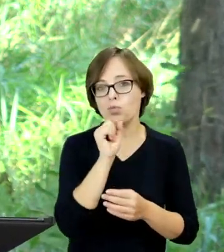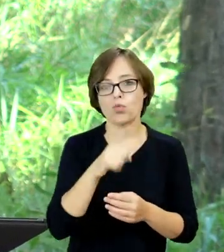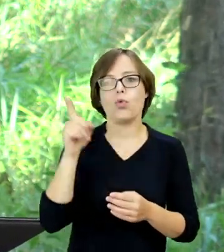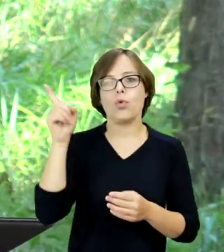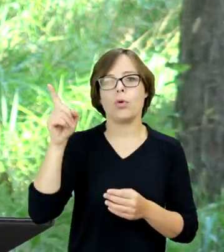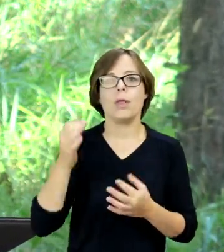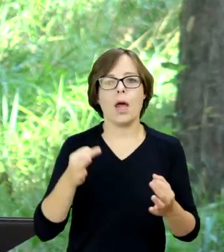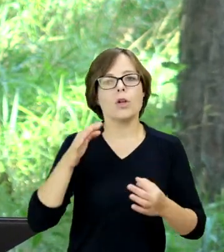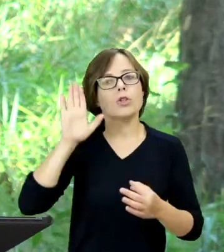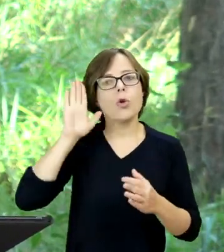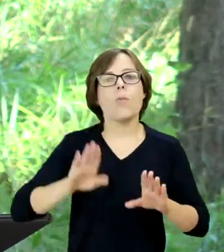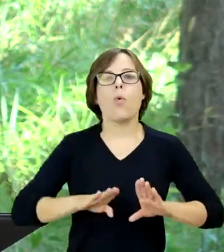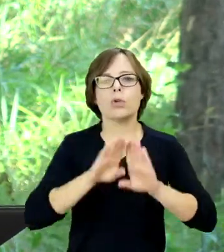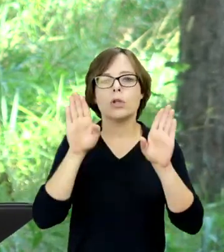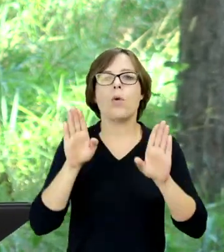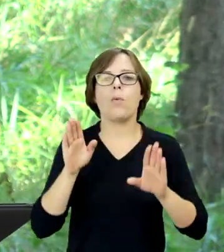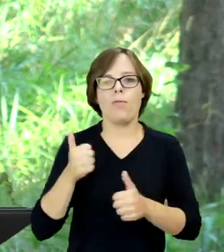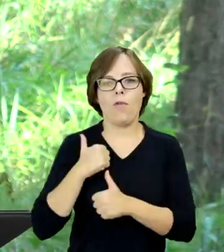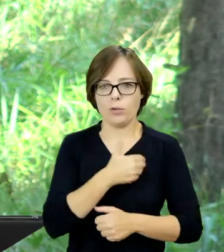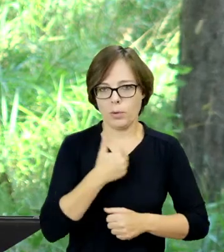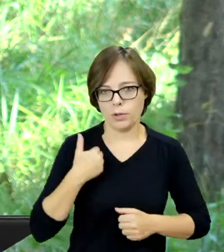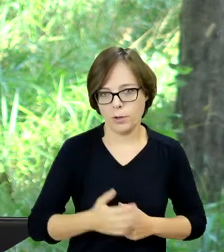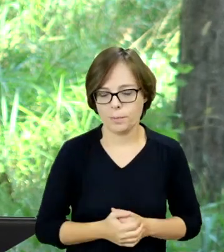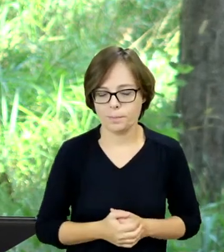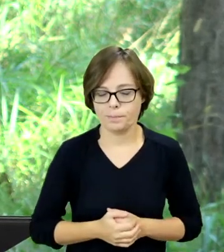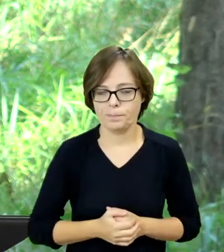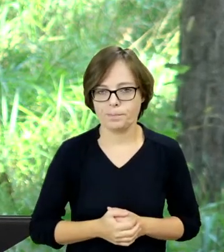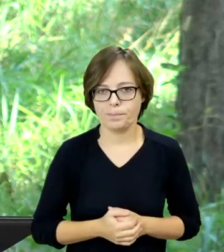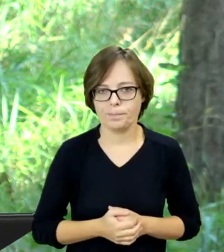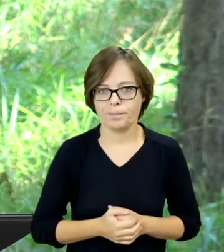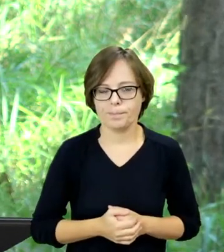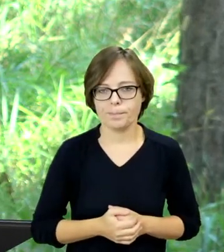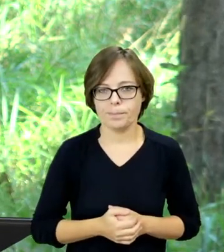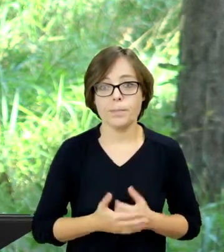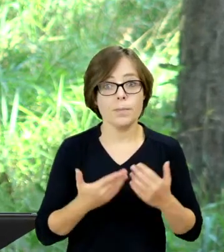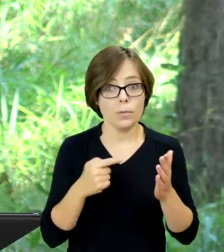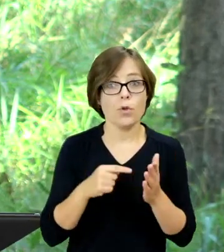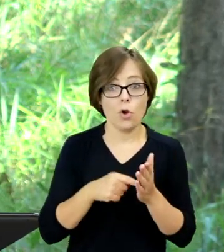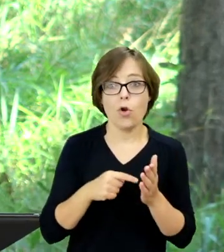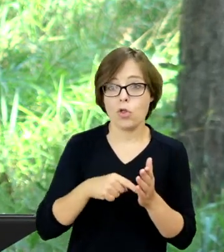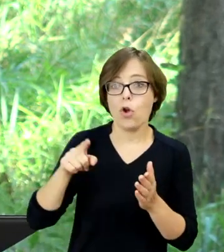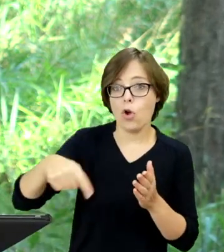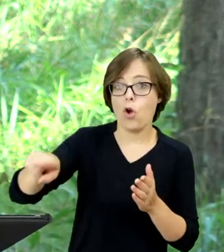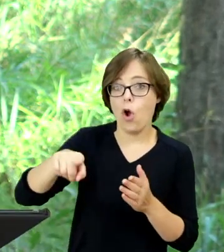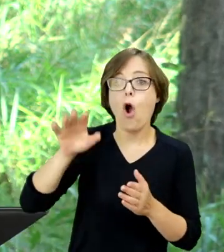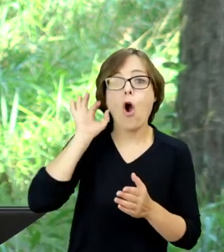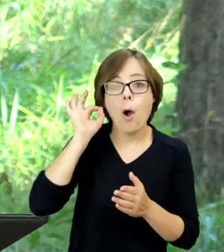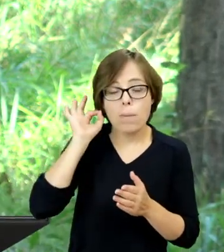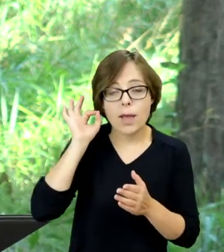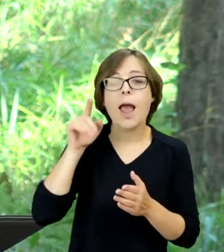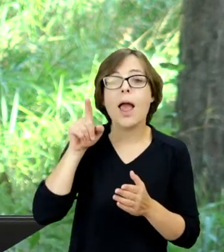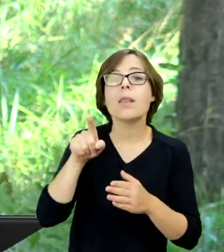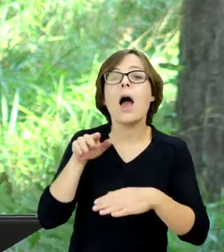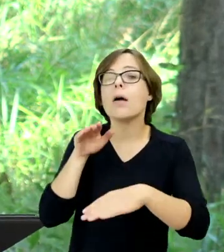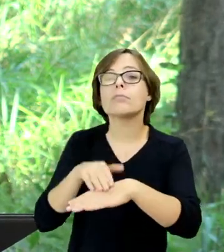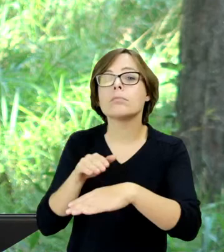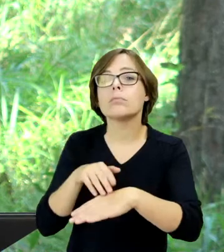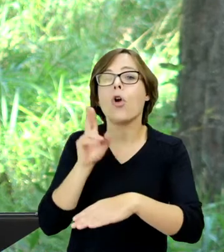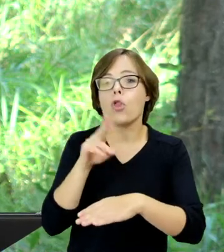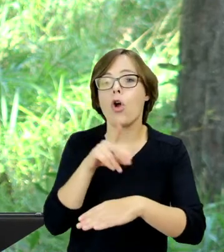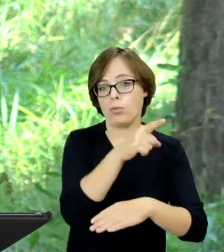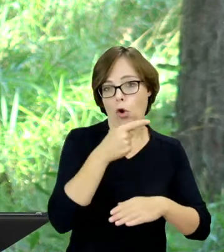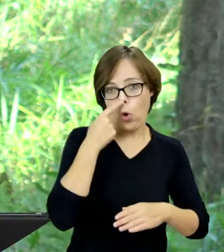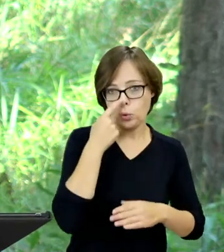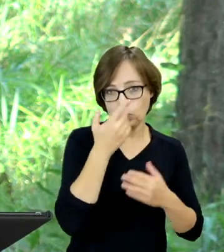Polskiego. To właśnie te kobiety zachęcone przez Kościuszkę do